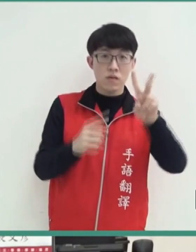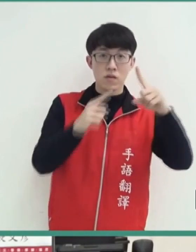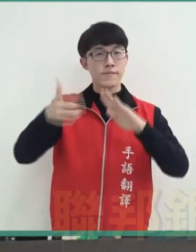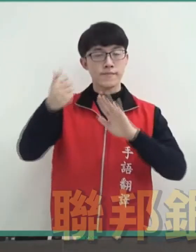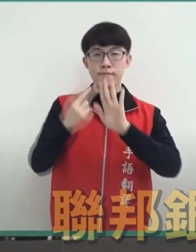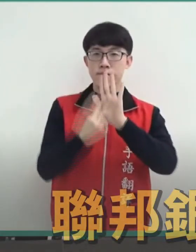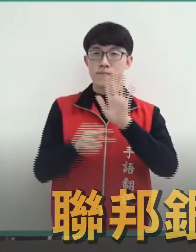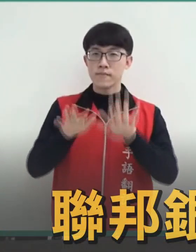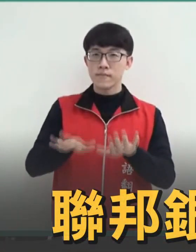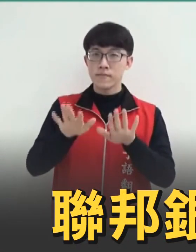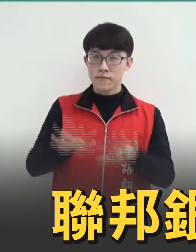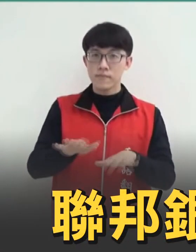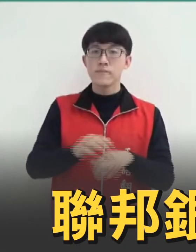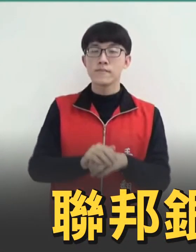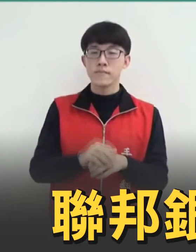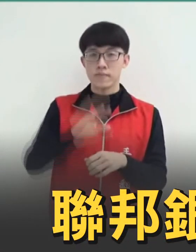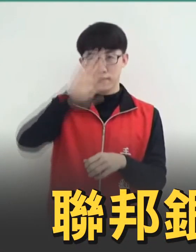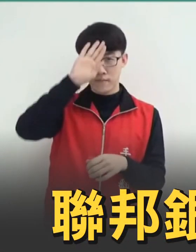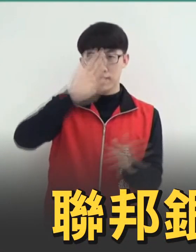12+1+1。